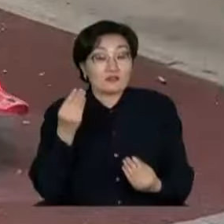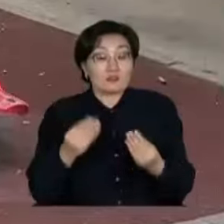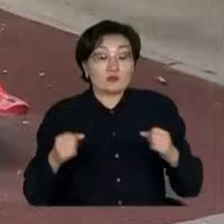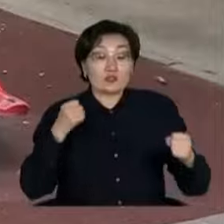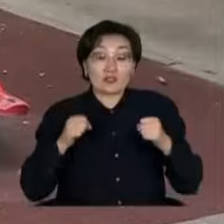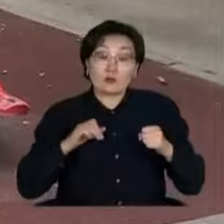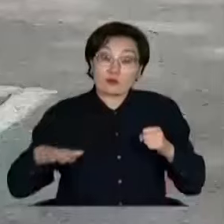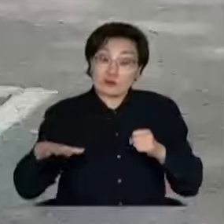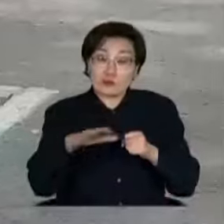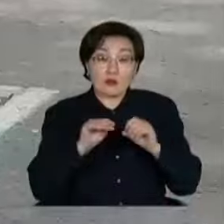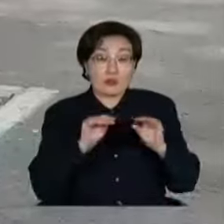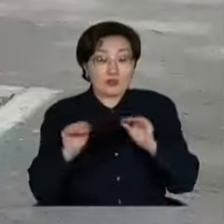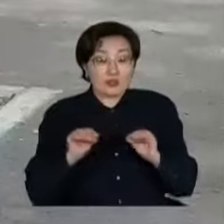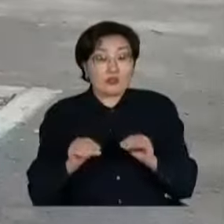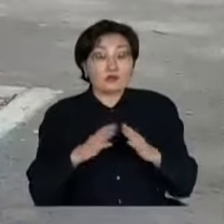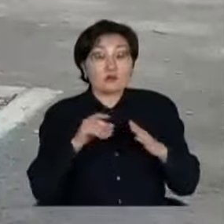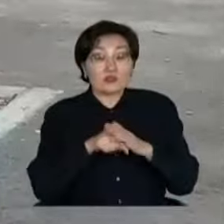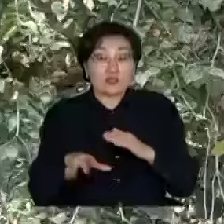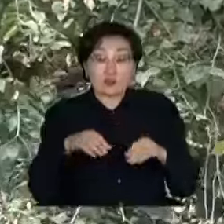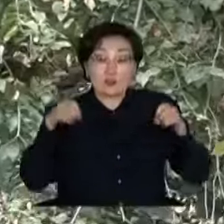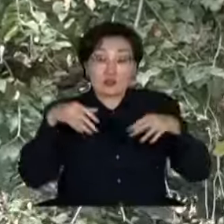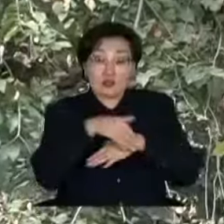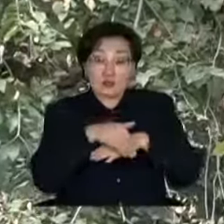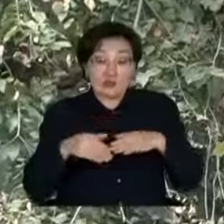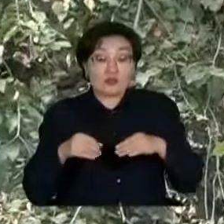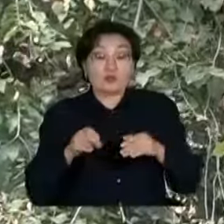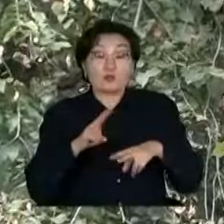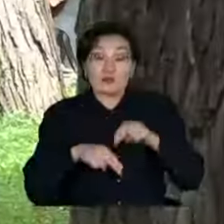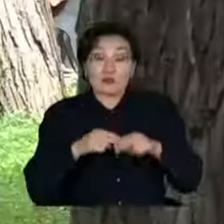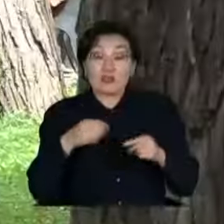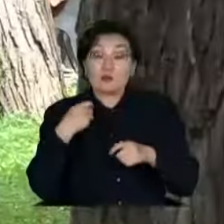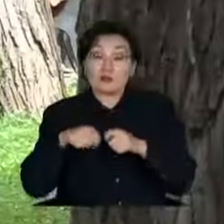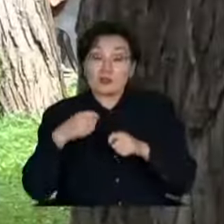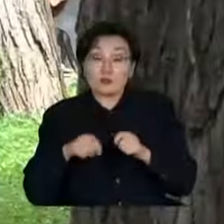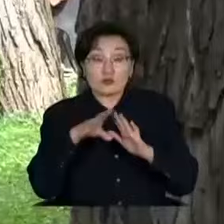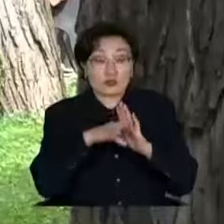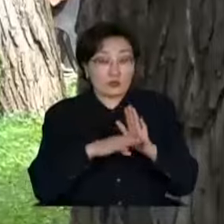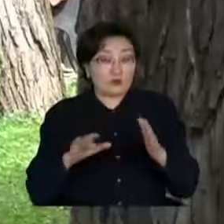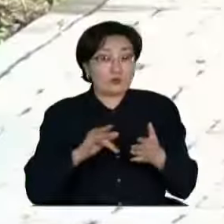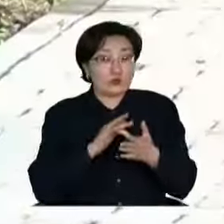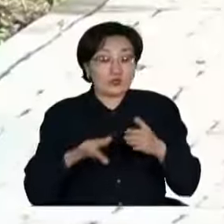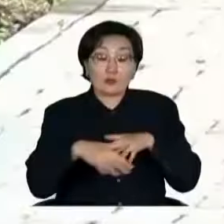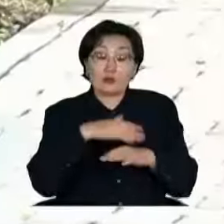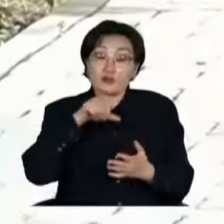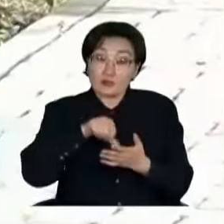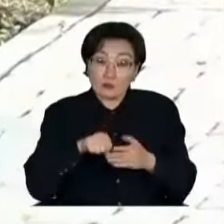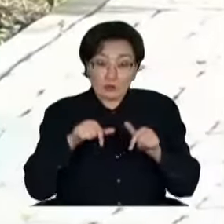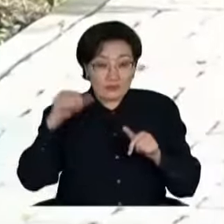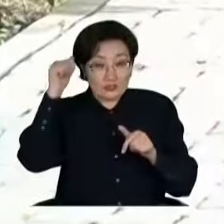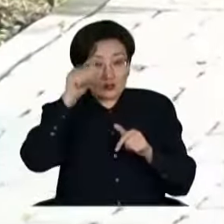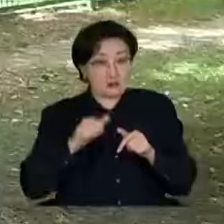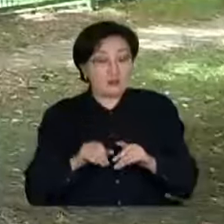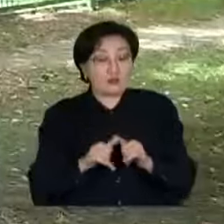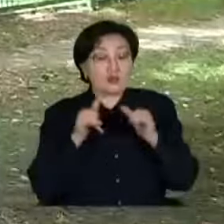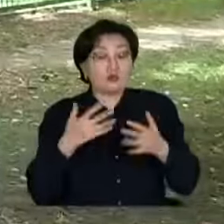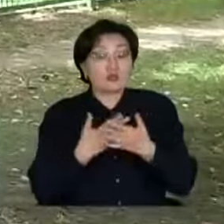спортивные площадки, озеленить двор, сделать освещение. Стоит отметить, что финансирование программы «Бюджет народного участия» в этом году